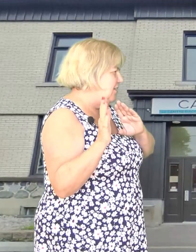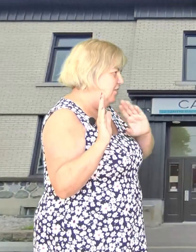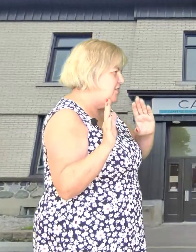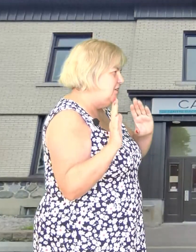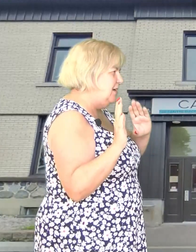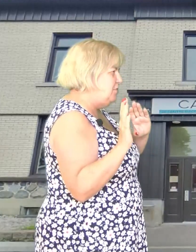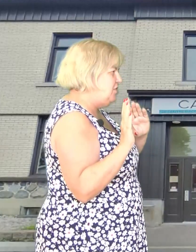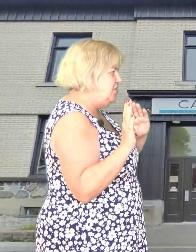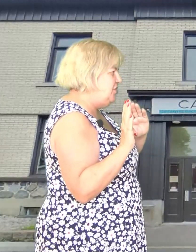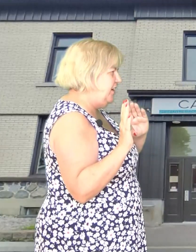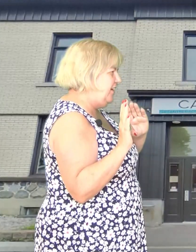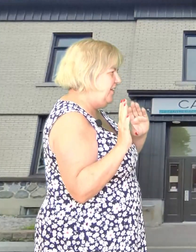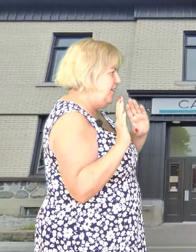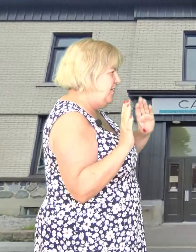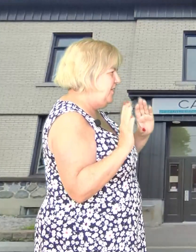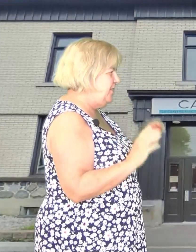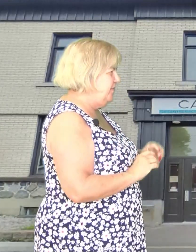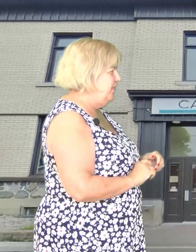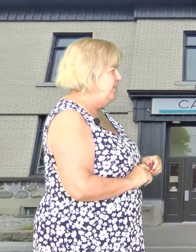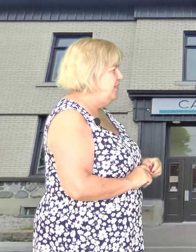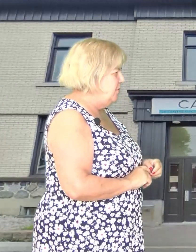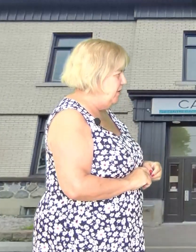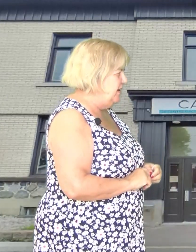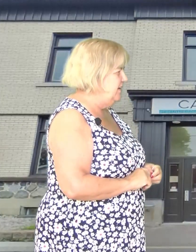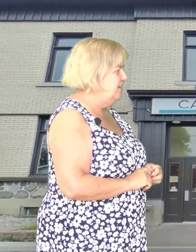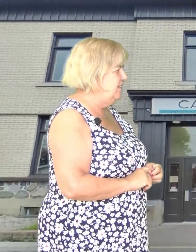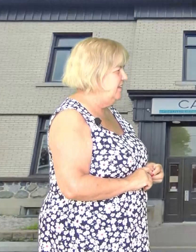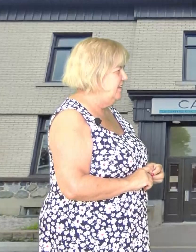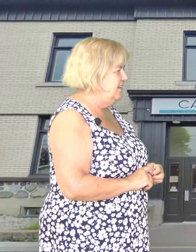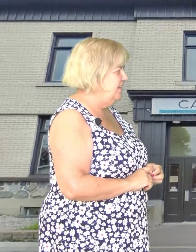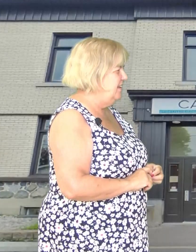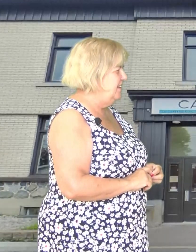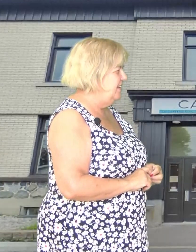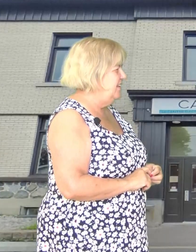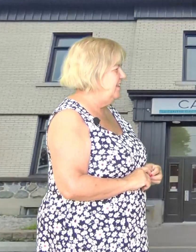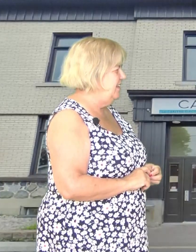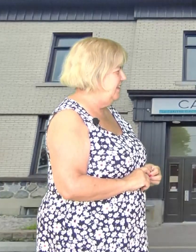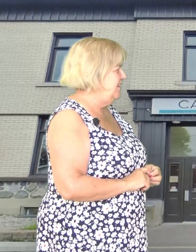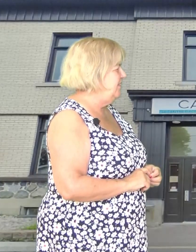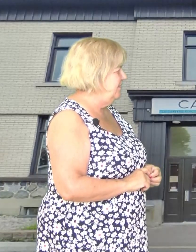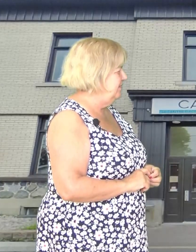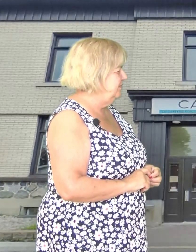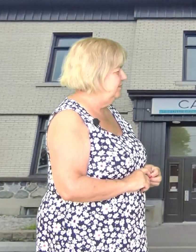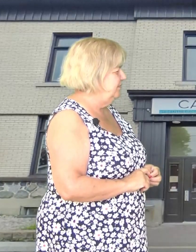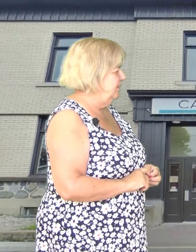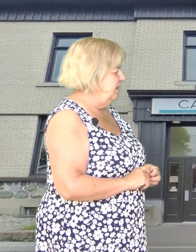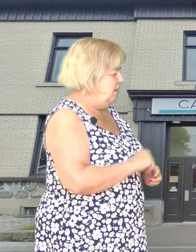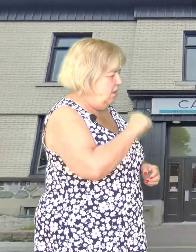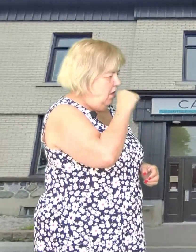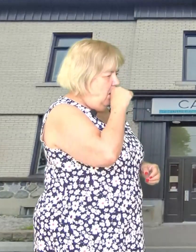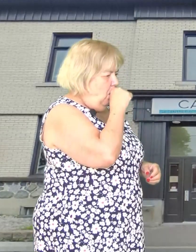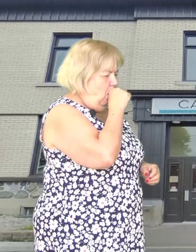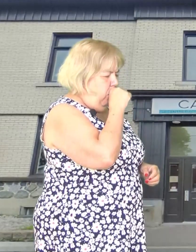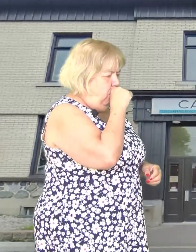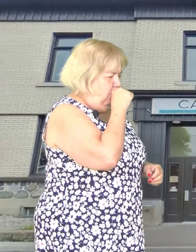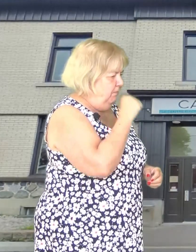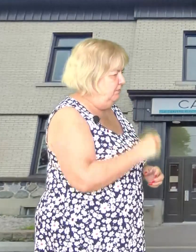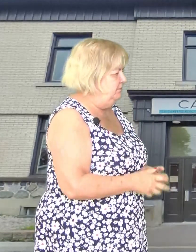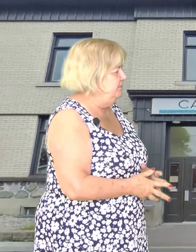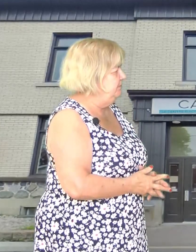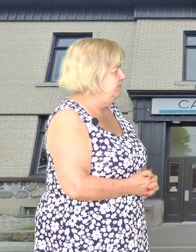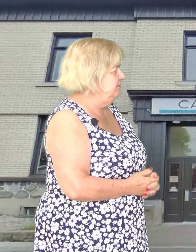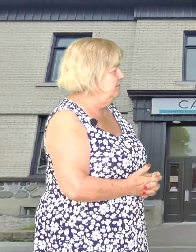vendredi. C encore ça? Ça n pas changé? Bien, les repas chauds sont livrés le lundi, le mercredi et le vendredi à domicile.